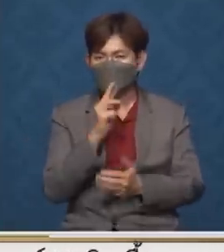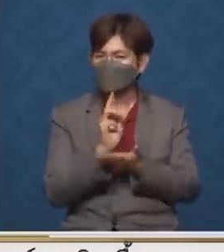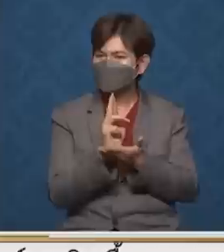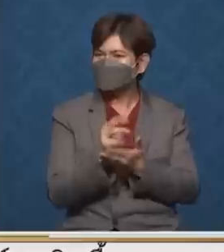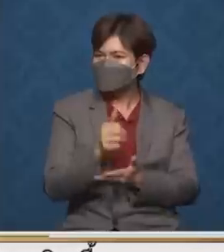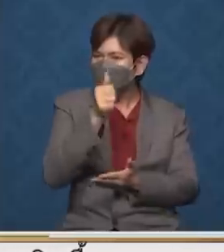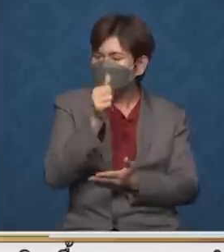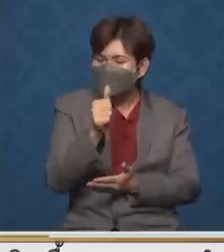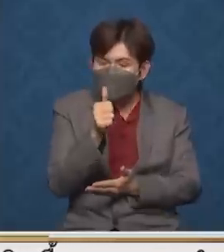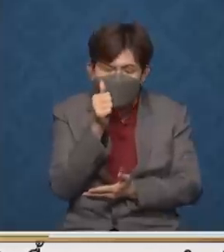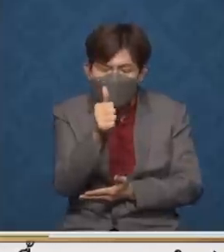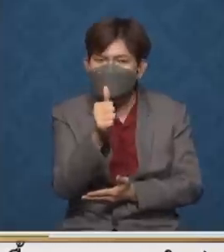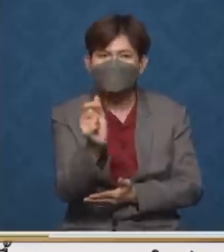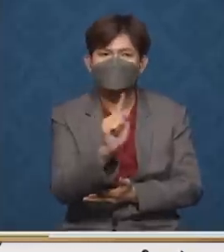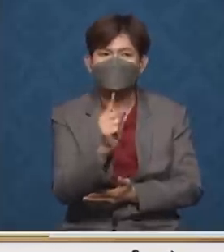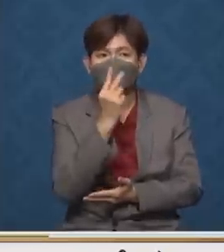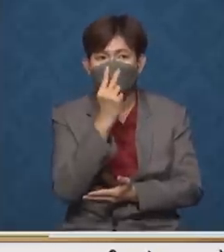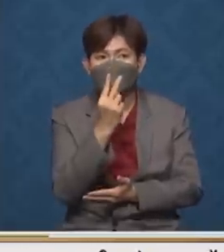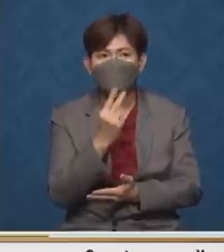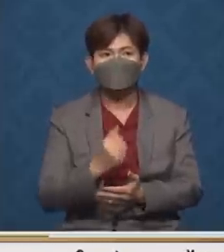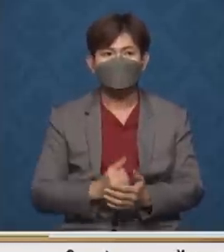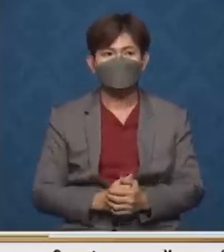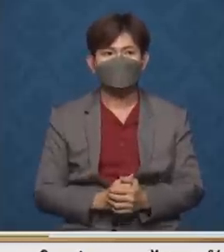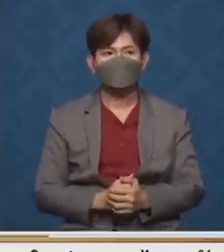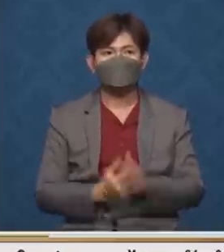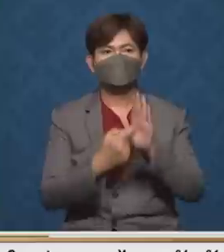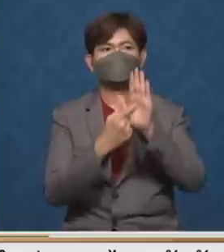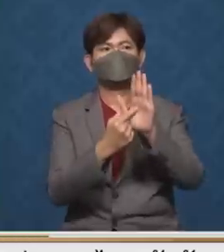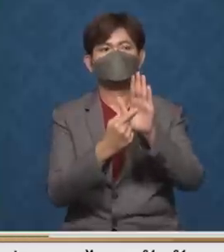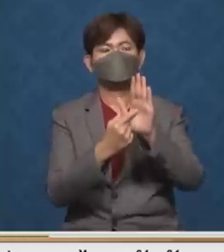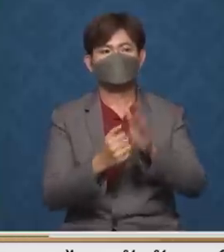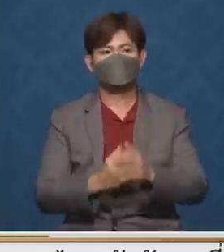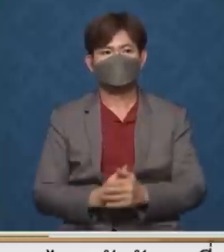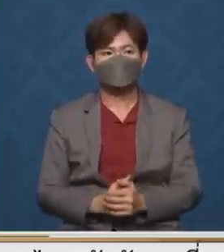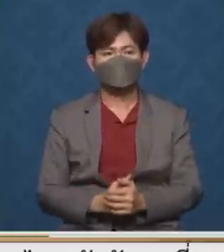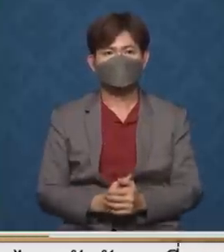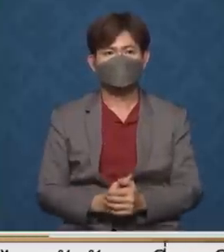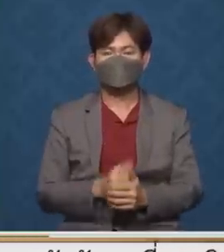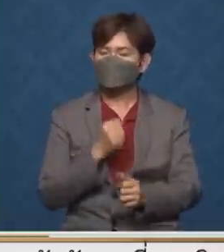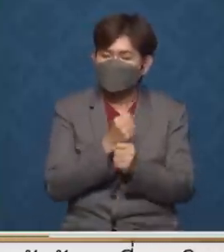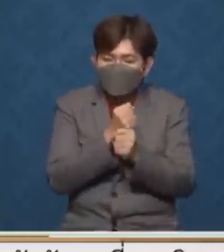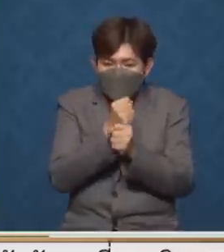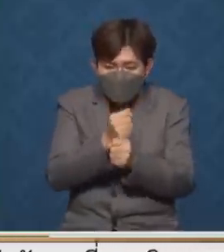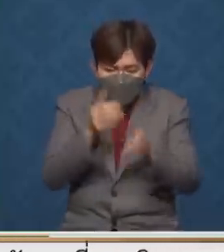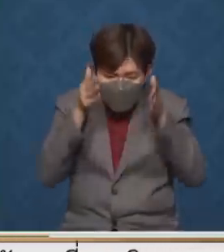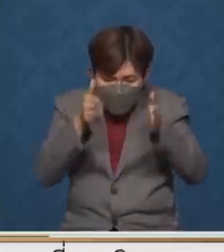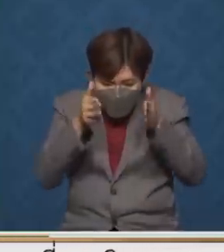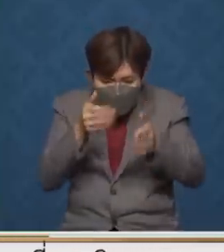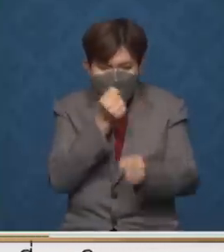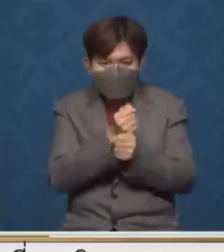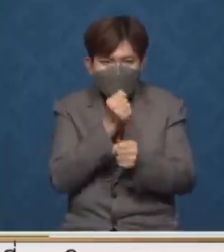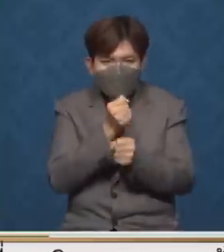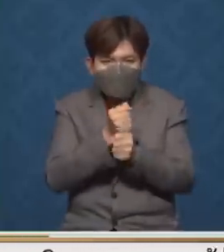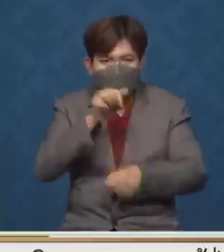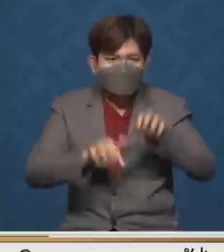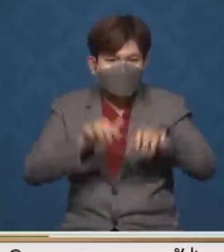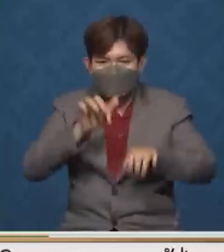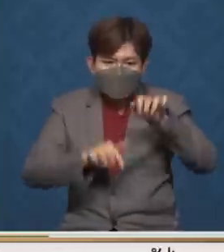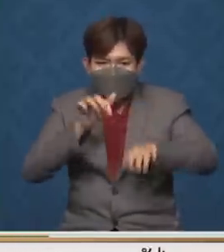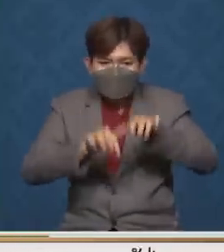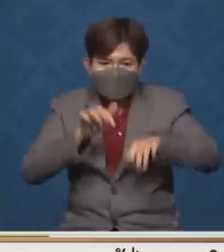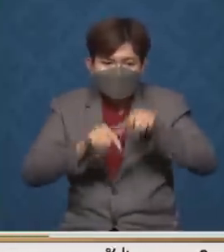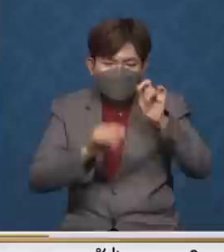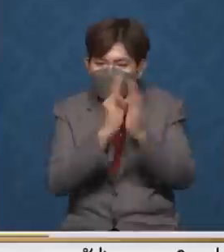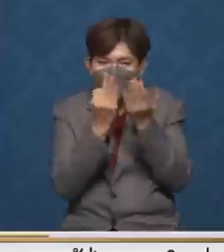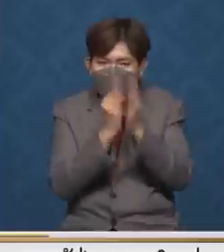วดีเยี่มมันดีขนาดไหนนี่ครับทำงานกันอย่างตั้งอก orั้งใจดู photos within